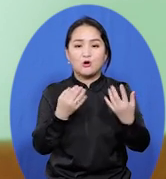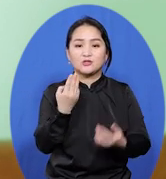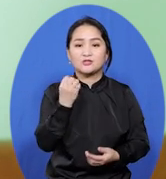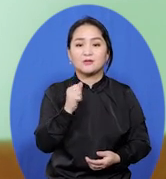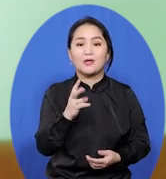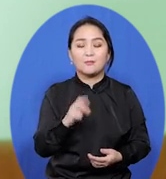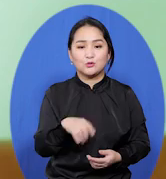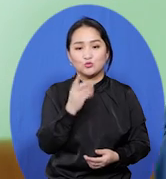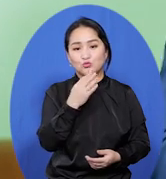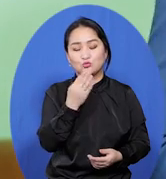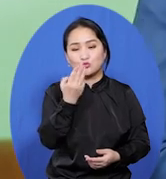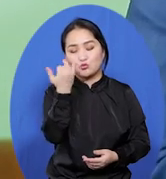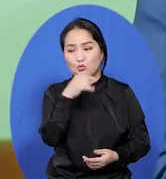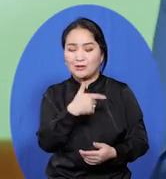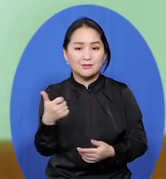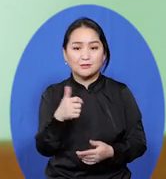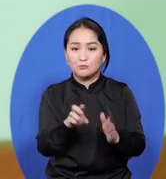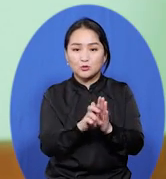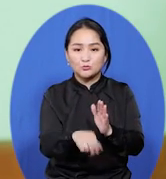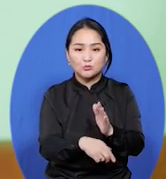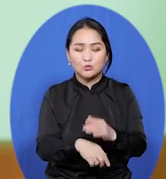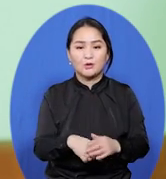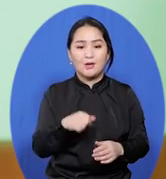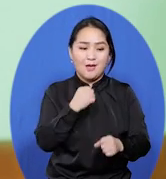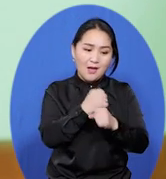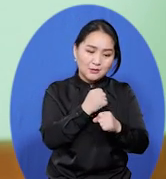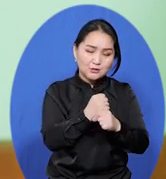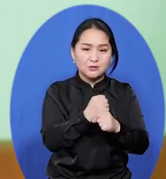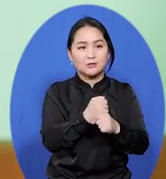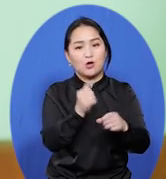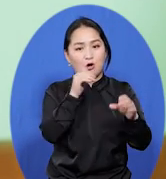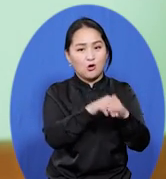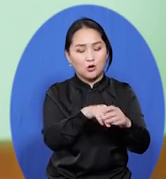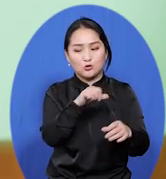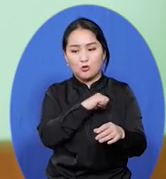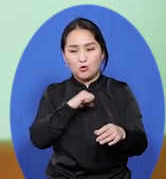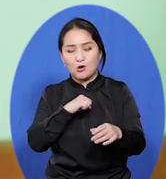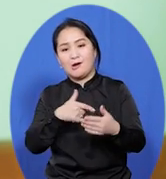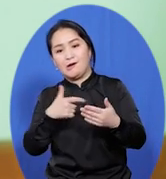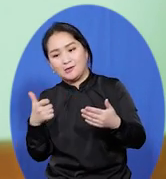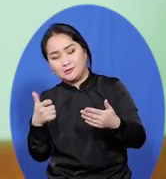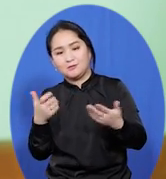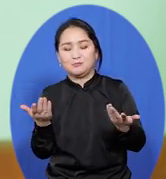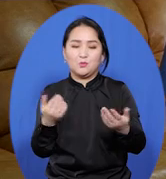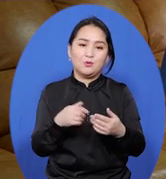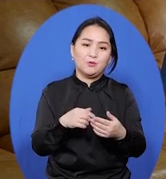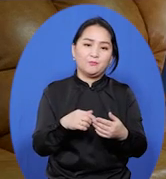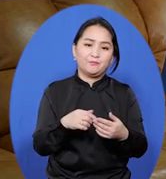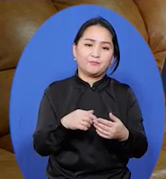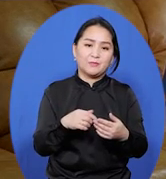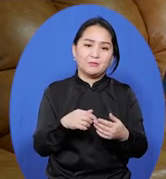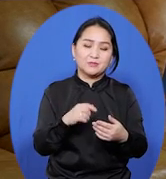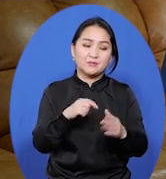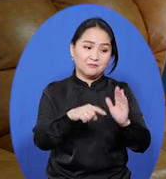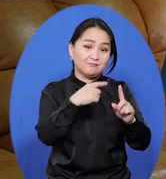шалтгаантай. Зөв бид нар шууд тэр хүмүүс хасчих болохгүй шүү дээ, тий. Тэгээд тэр ажилтаа орлоготой болоож, өөрсдийн сайн дурын үнцэндээ хасчих юм янз бүрээр ингээл явж байна. Энэ